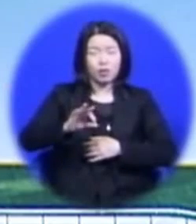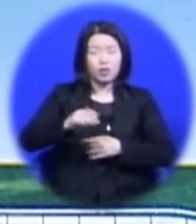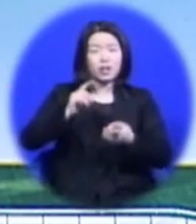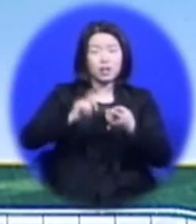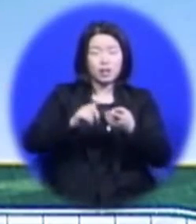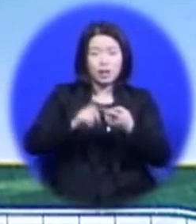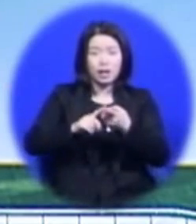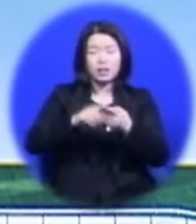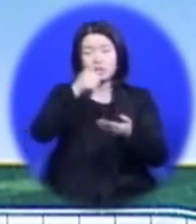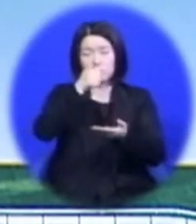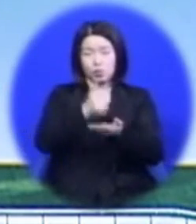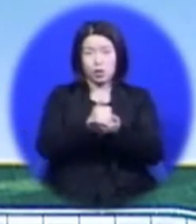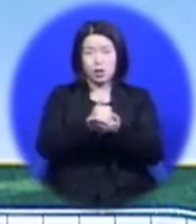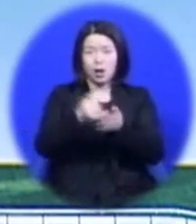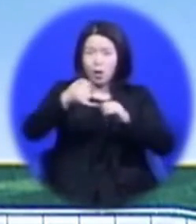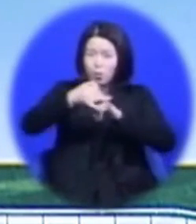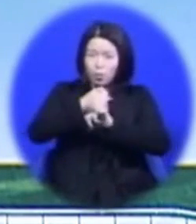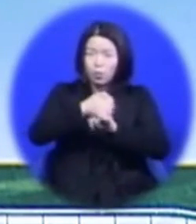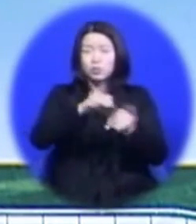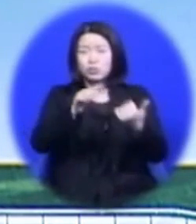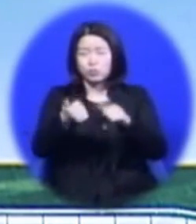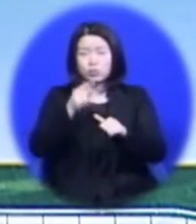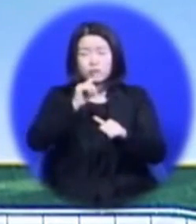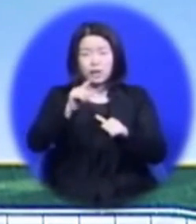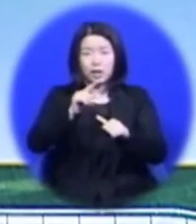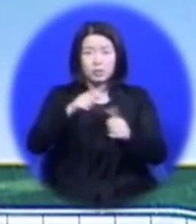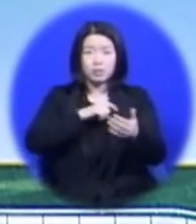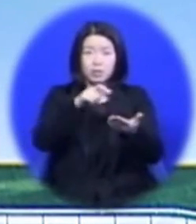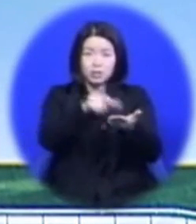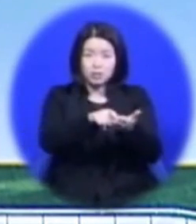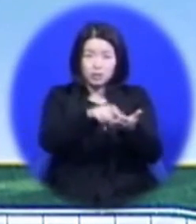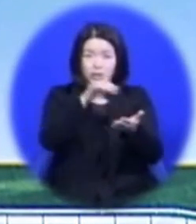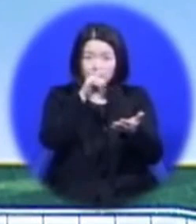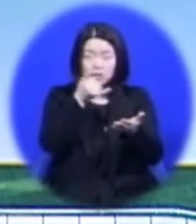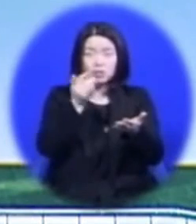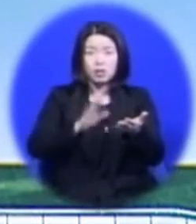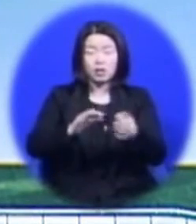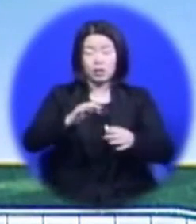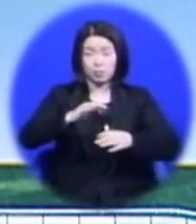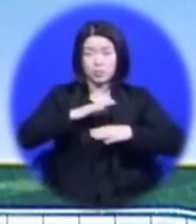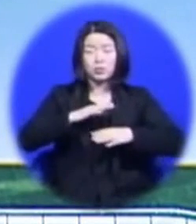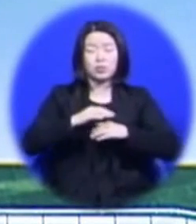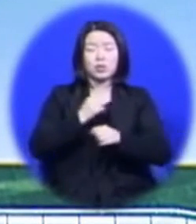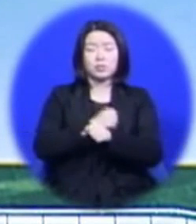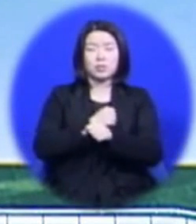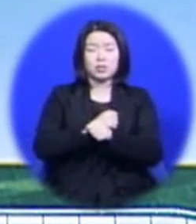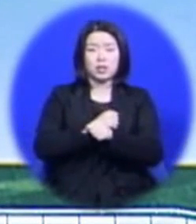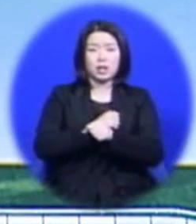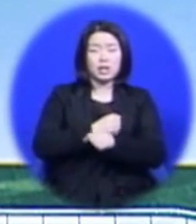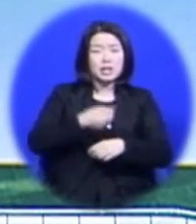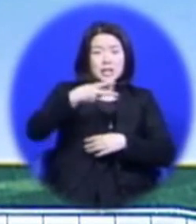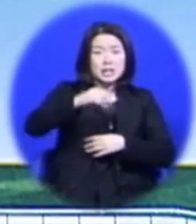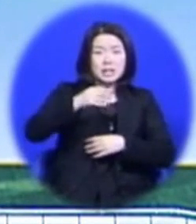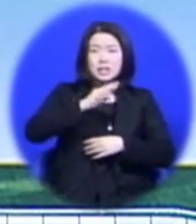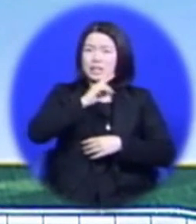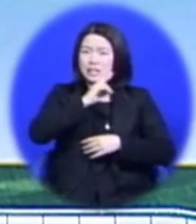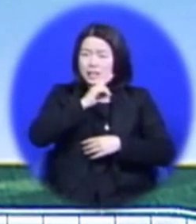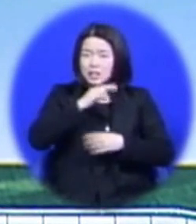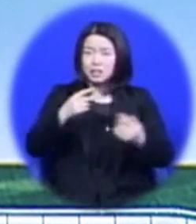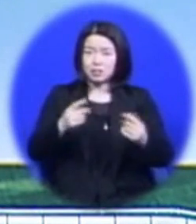죽으리라. 그런 죄목이 나오는데 깜짝 놀랍니다. 시기,